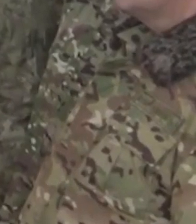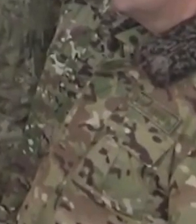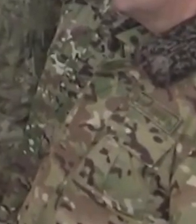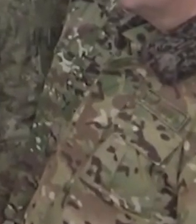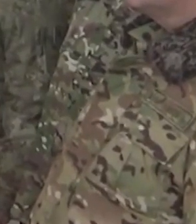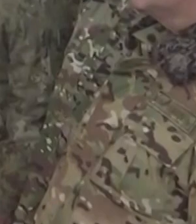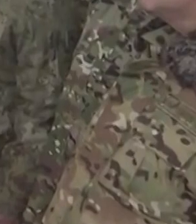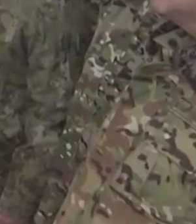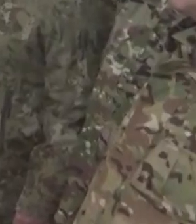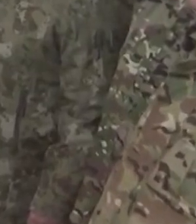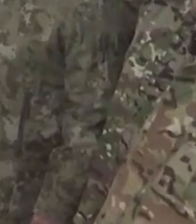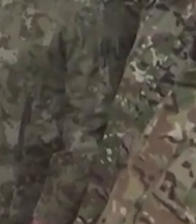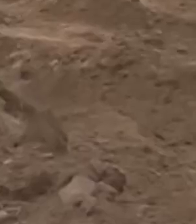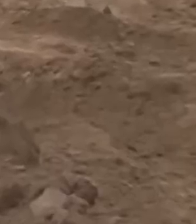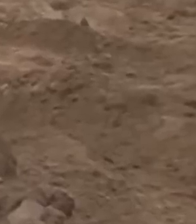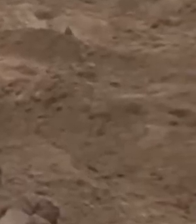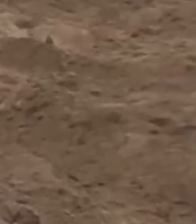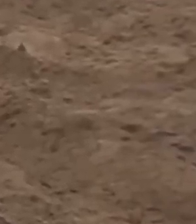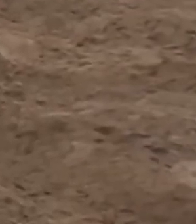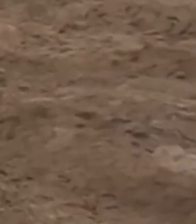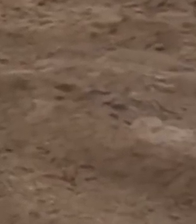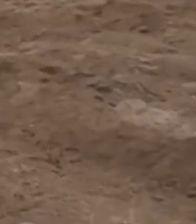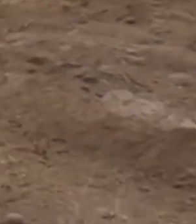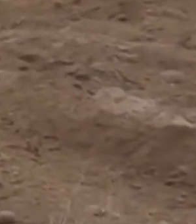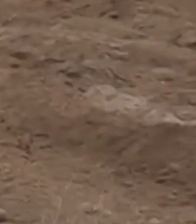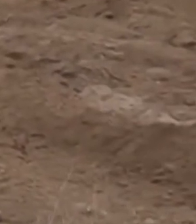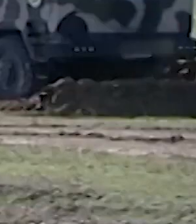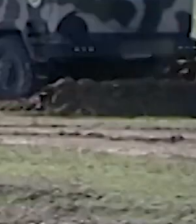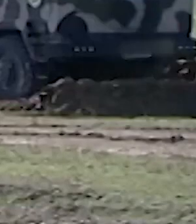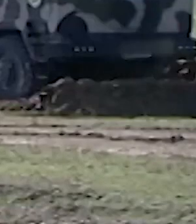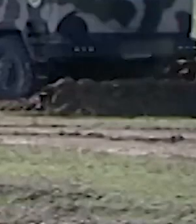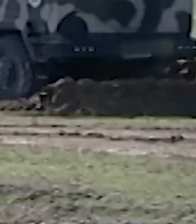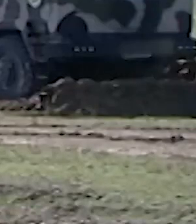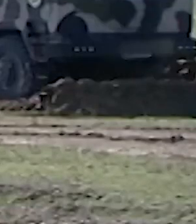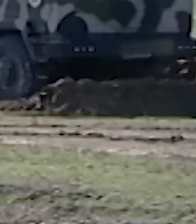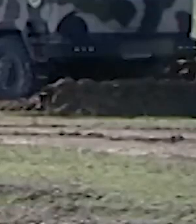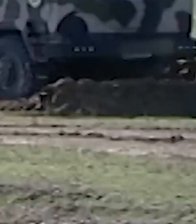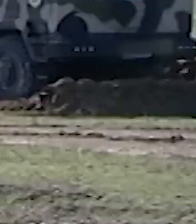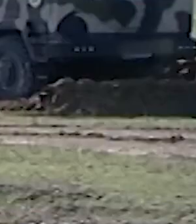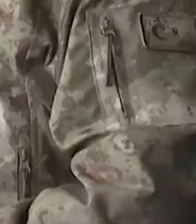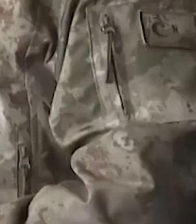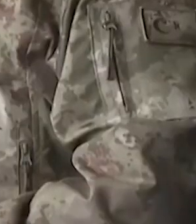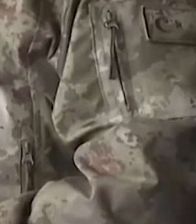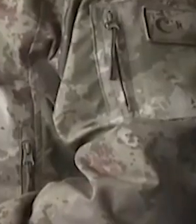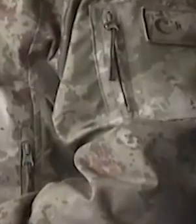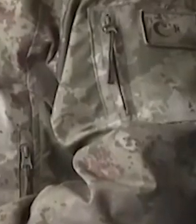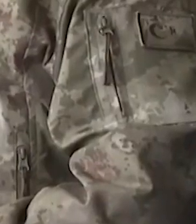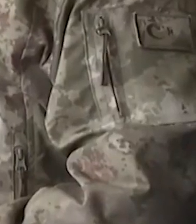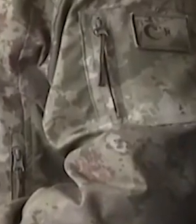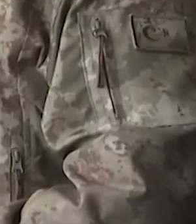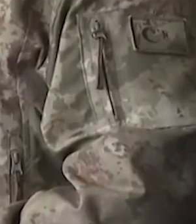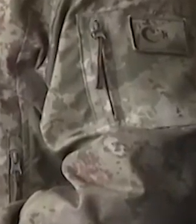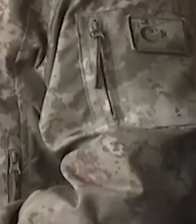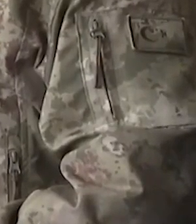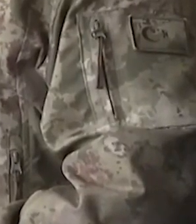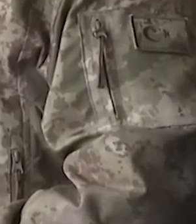Թուրքական բանակի գեներալ լեյտենանտի Ադրբեջանի պաշտպանության նախարարի խորհրդական նշանակվելուց հետո է փակվել Լաչինի միջանցքը, Անկարան